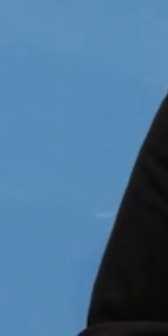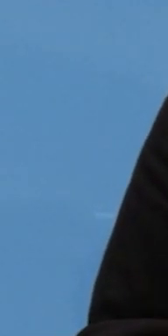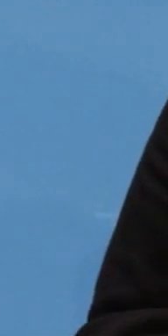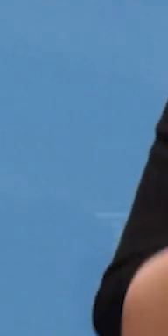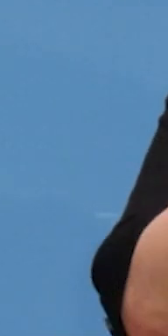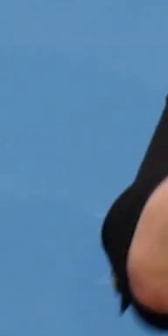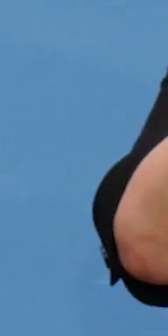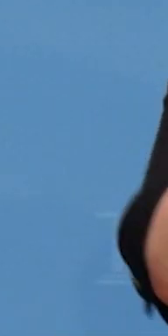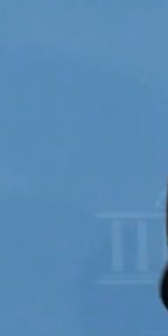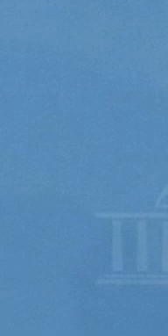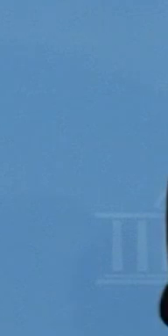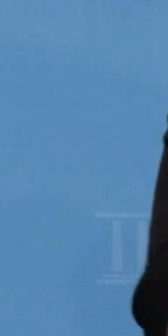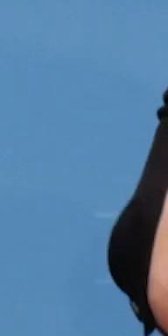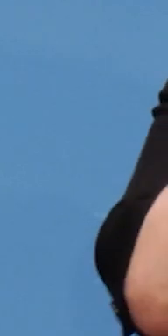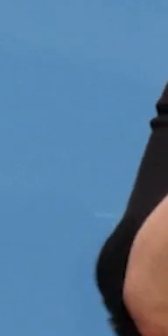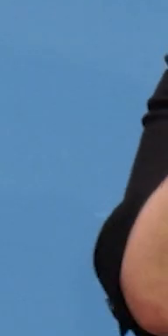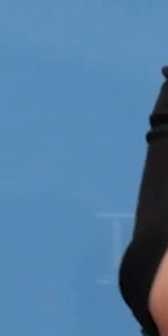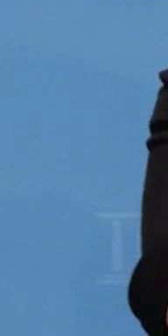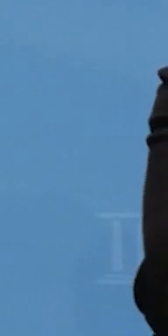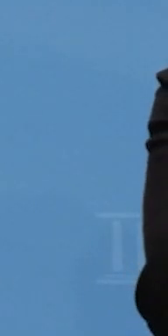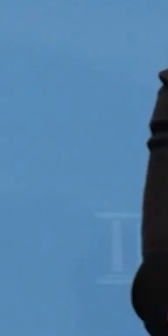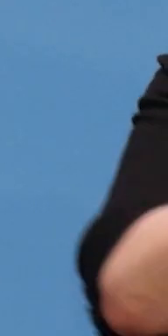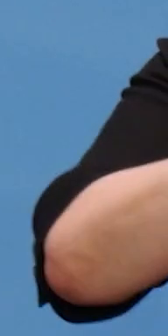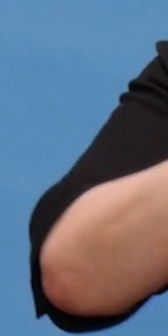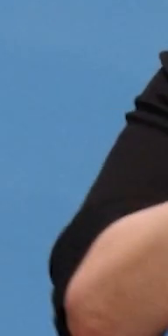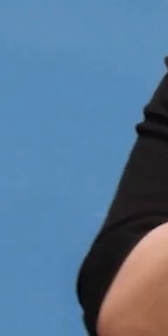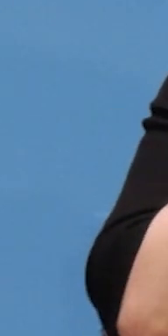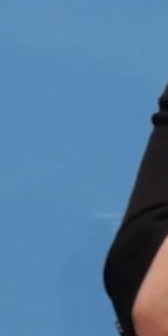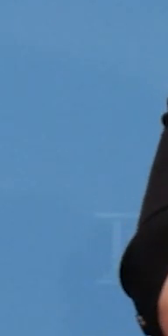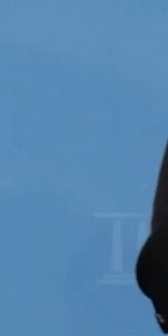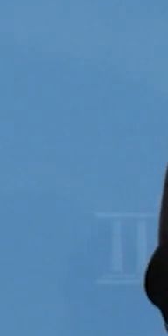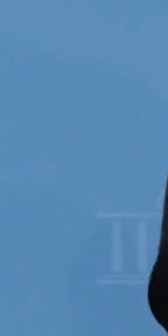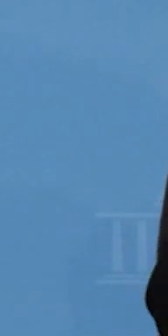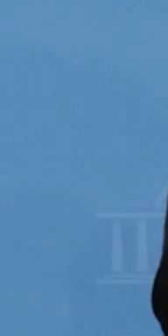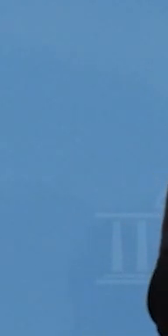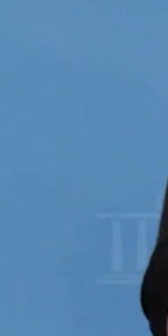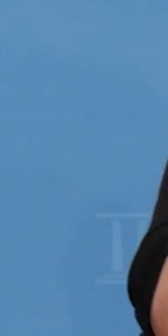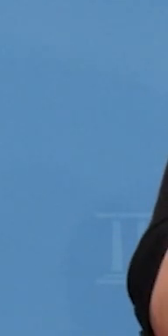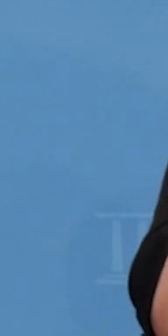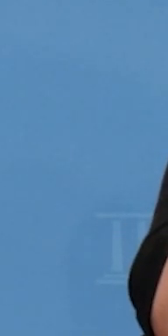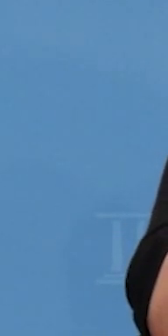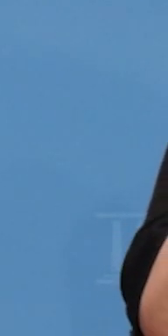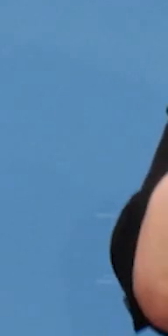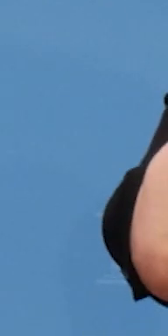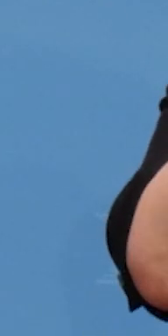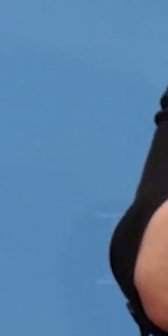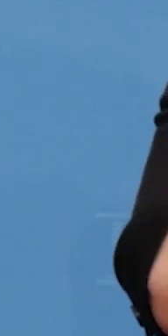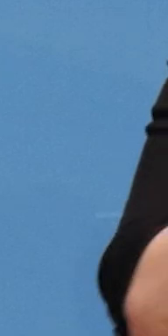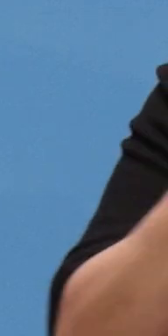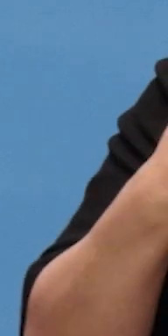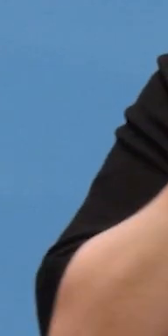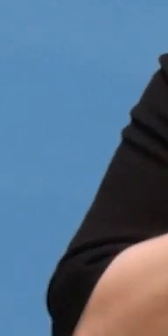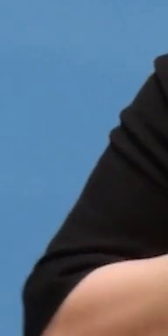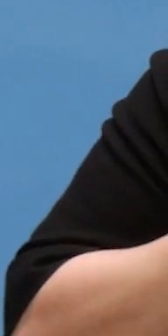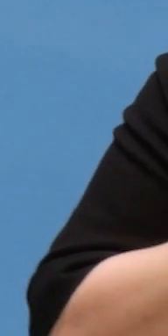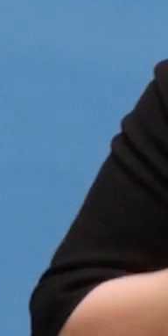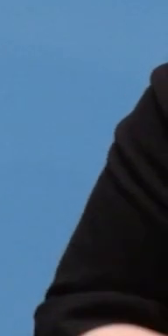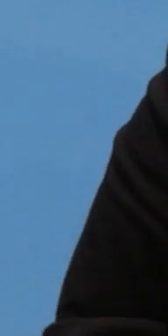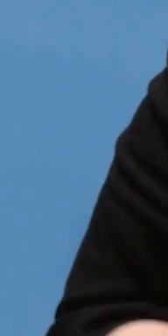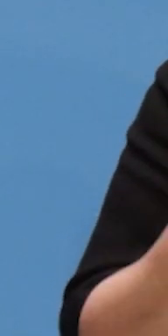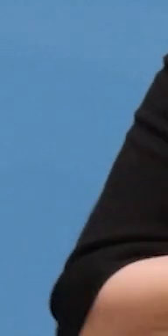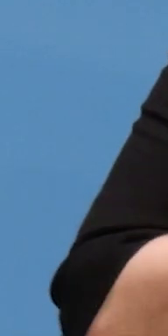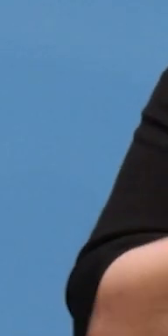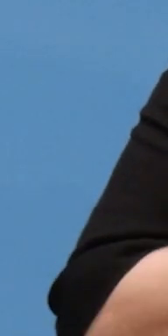통일부는 대북 지원 부서가 아니다라고 말한 윤석열 대통령의 발언에 심각한 우려와